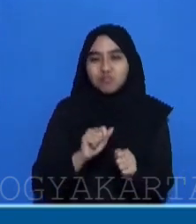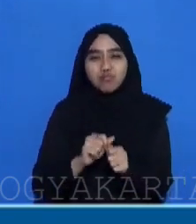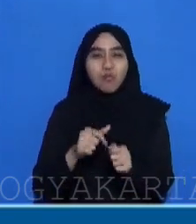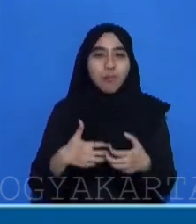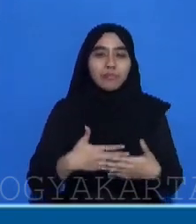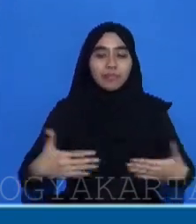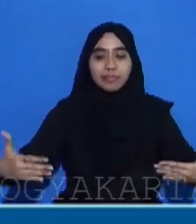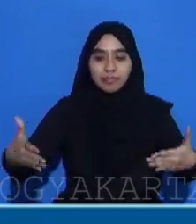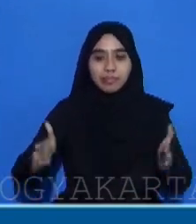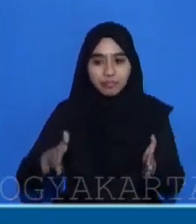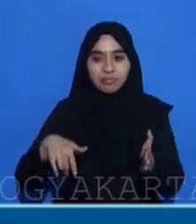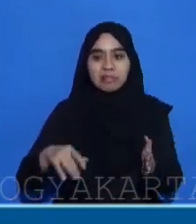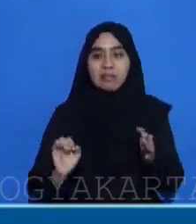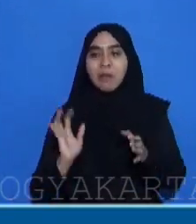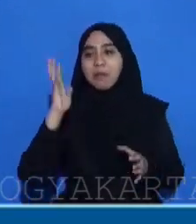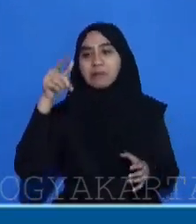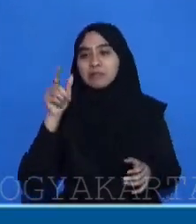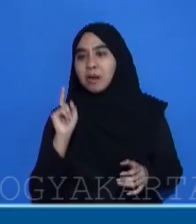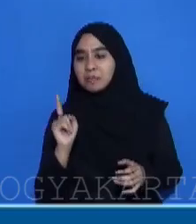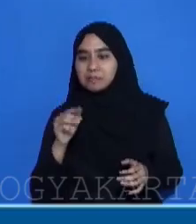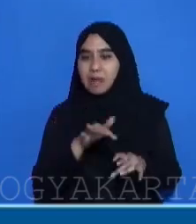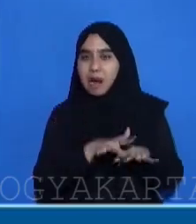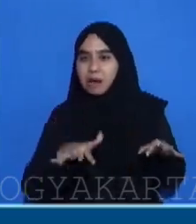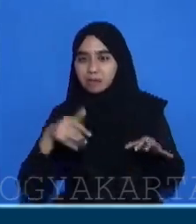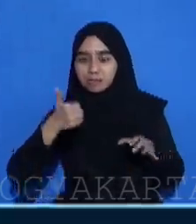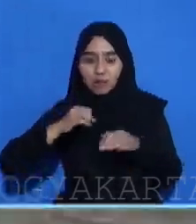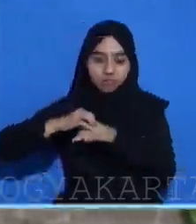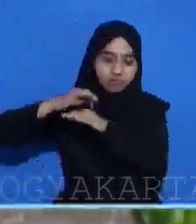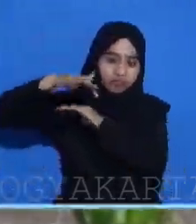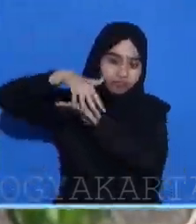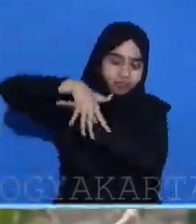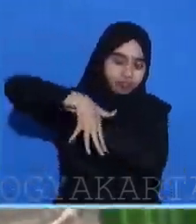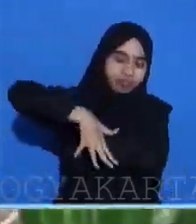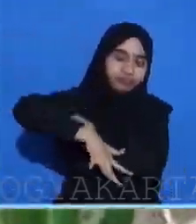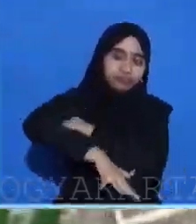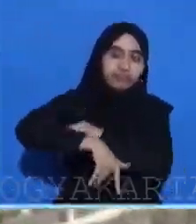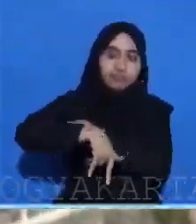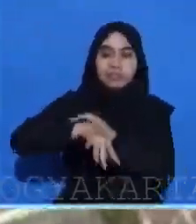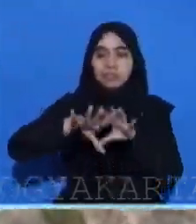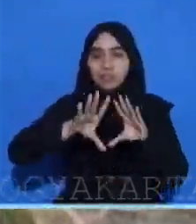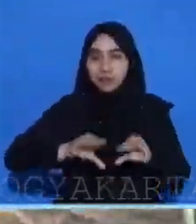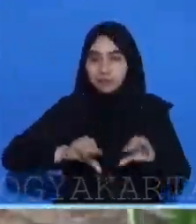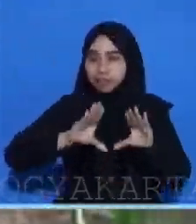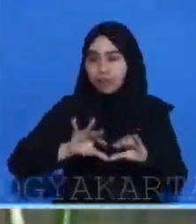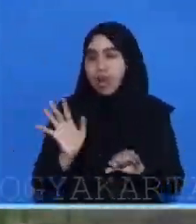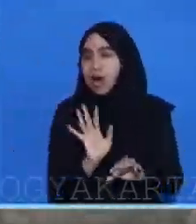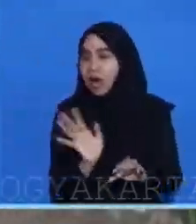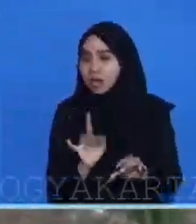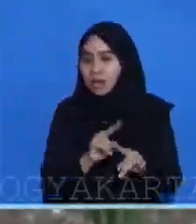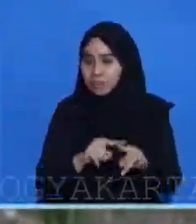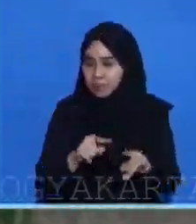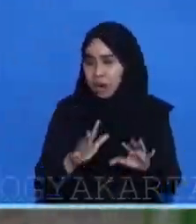ja pados to Kampil ngresep Lan moten ngembong kadang Tani ngajap samangke nalika panen asilipun Sae Lan